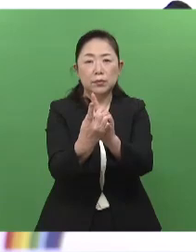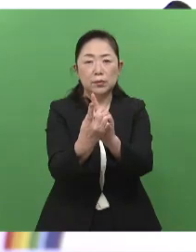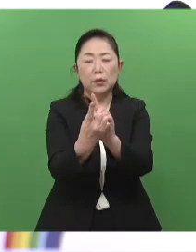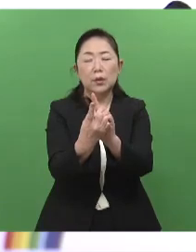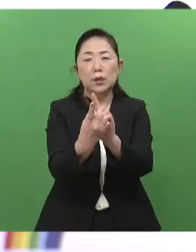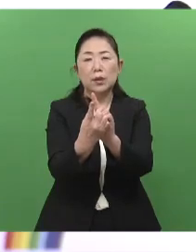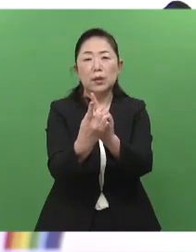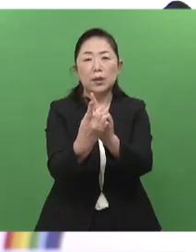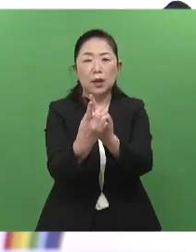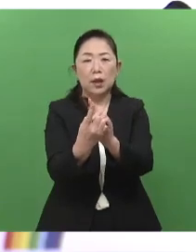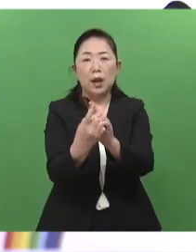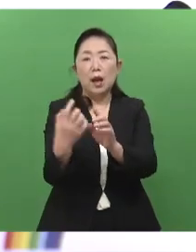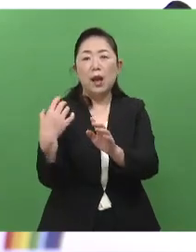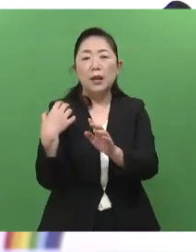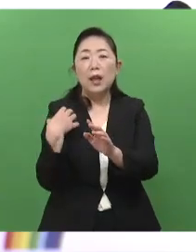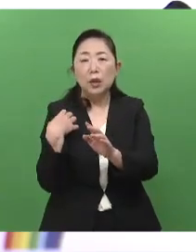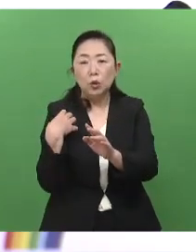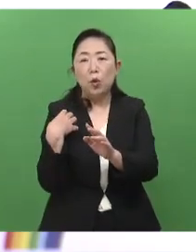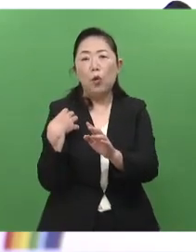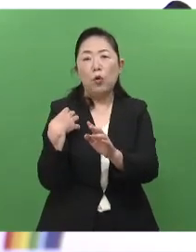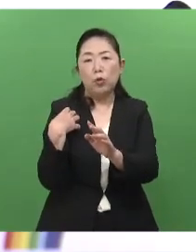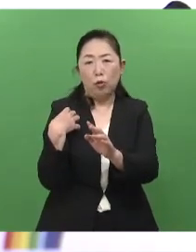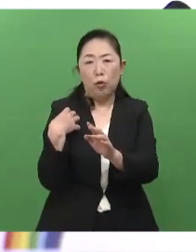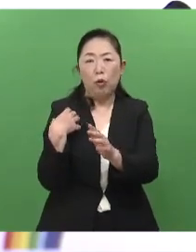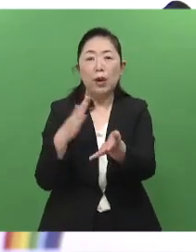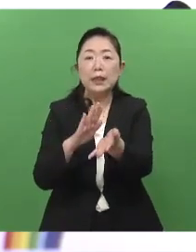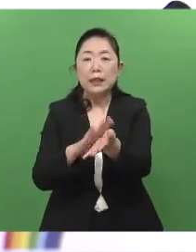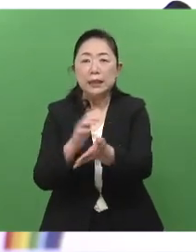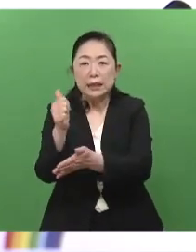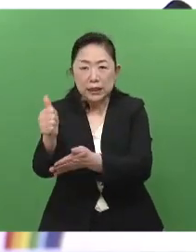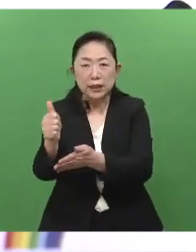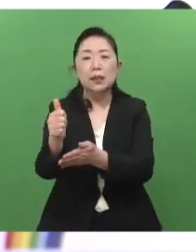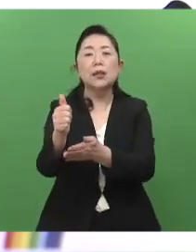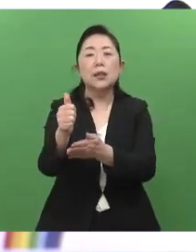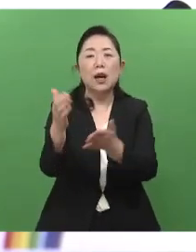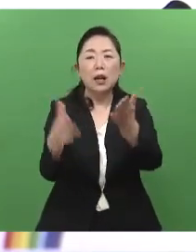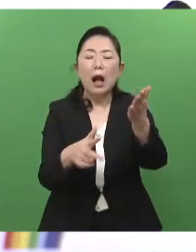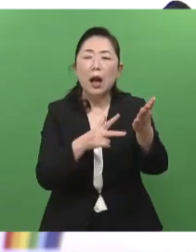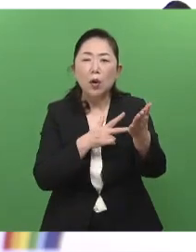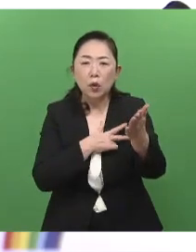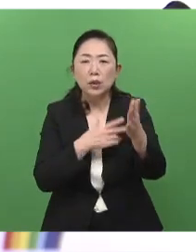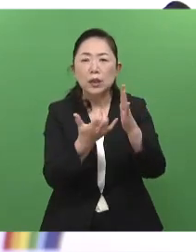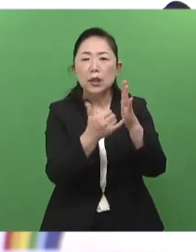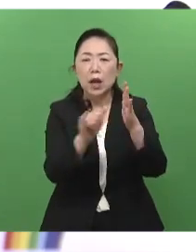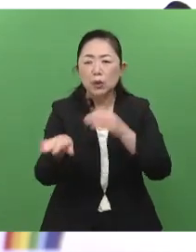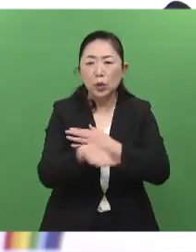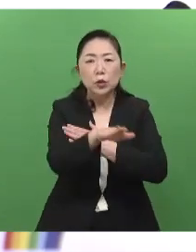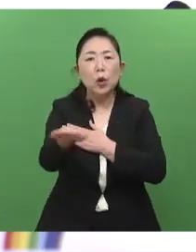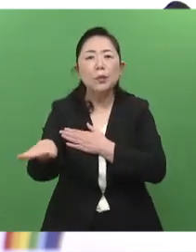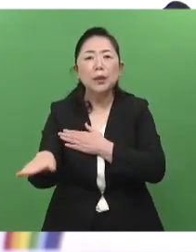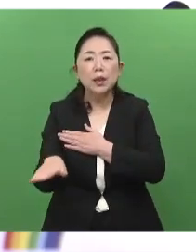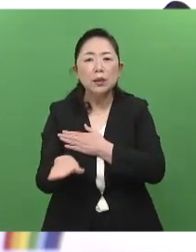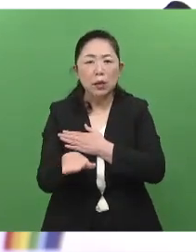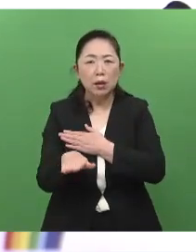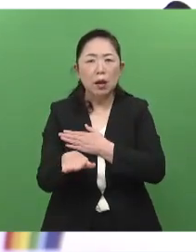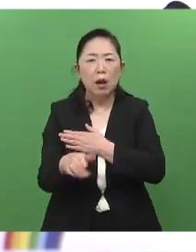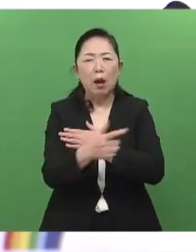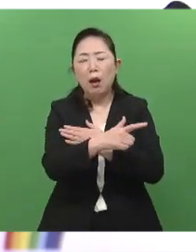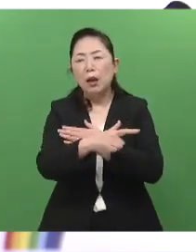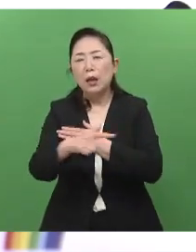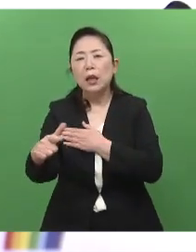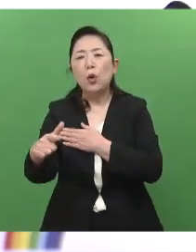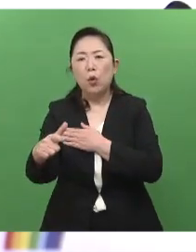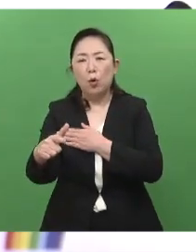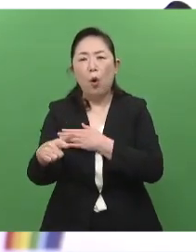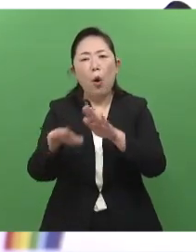ですが、医師や看護師の皆さん、そしてそのご家族が日常生活の中で心ない差別や偏見に